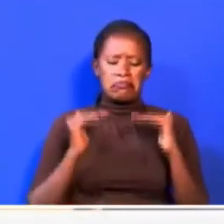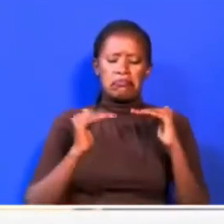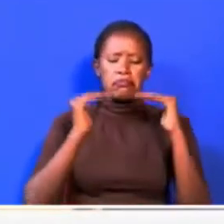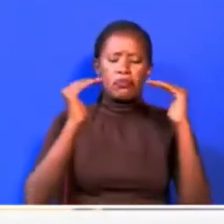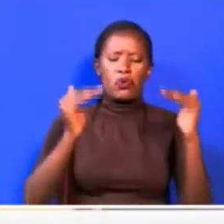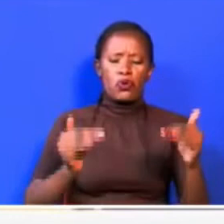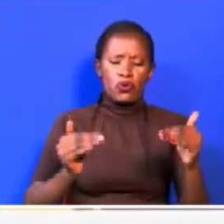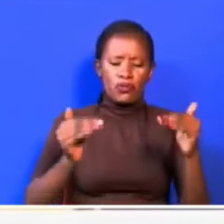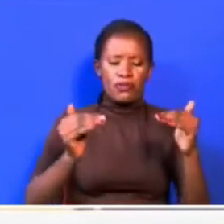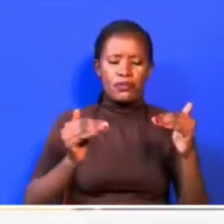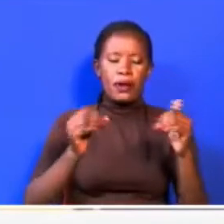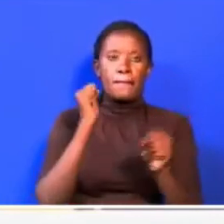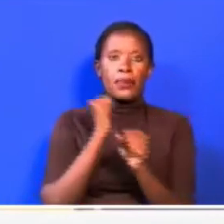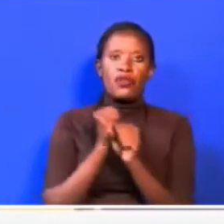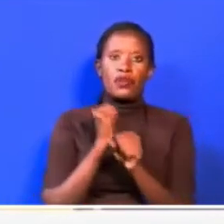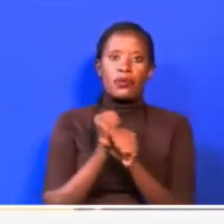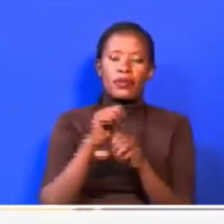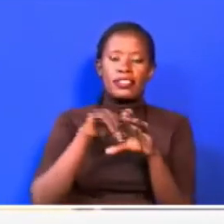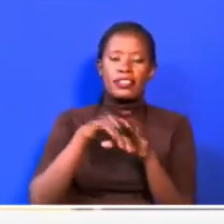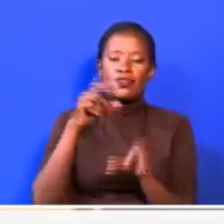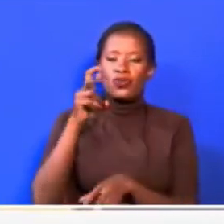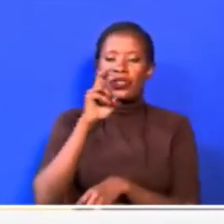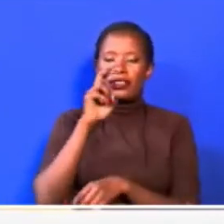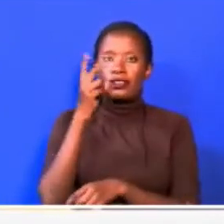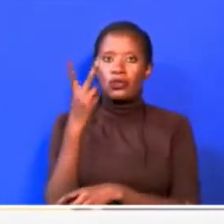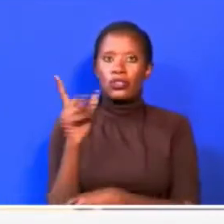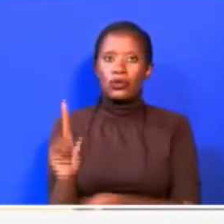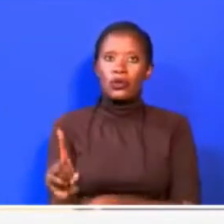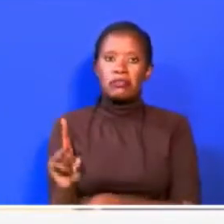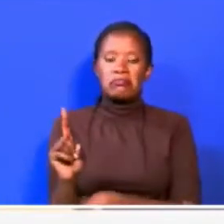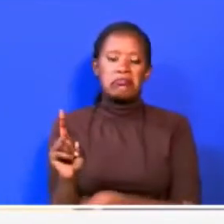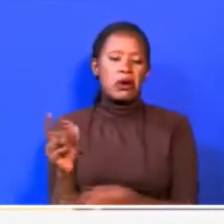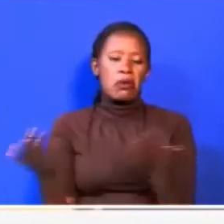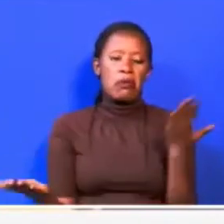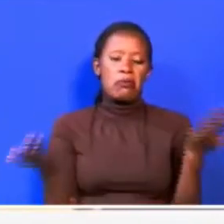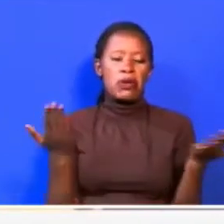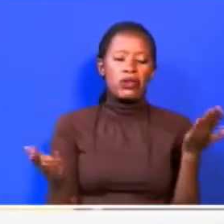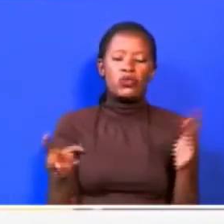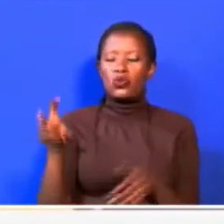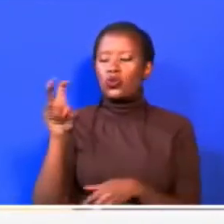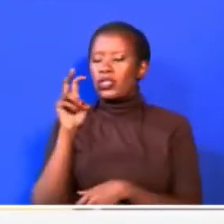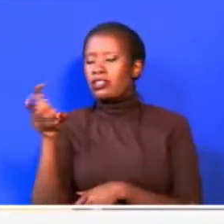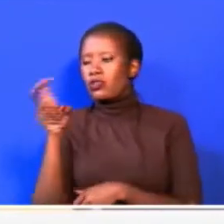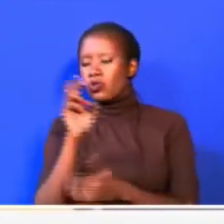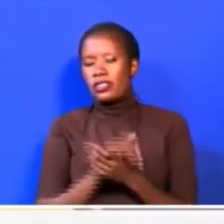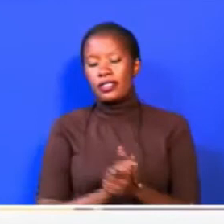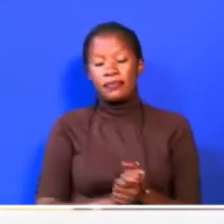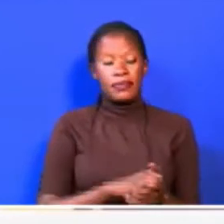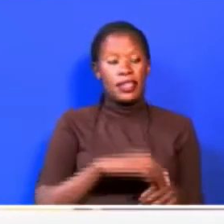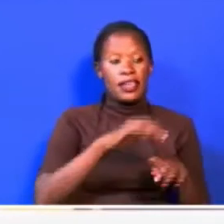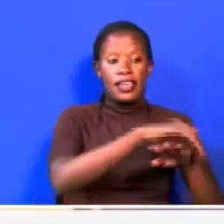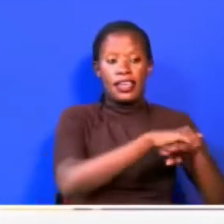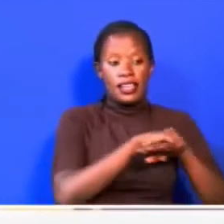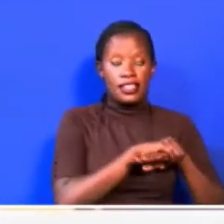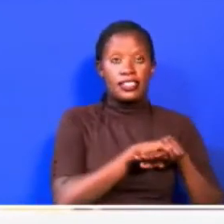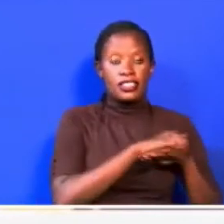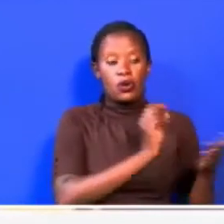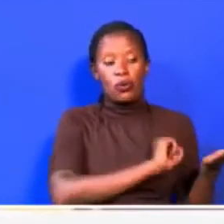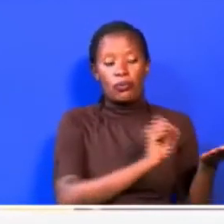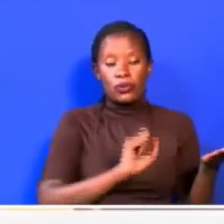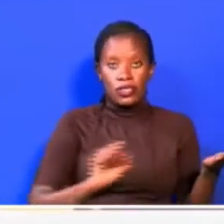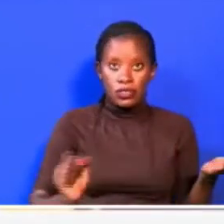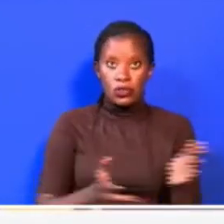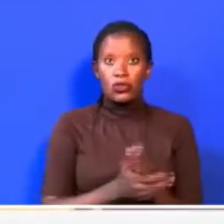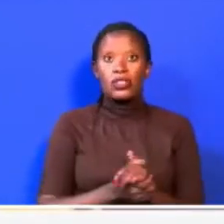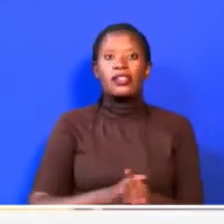the year 2021. As compared to 2020. These are English composition, Kiswahili lugha,